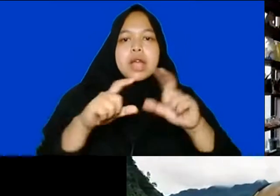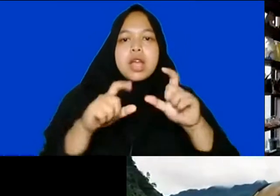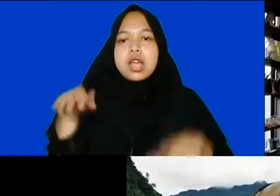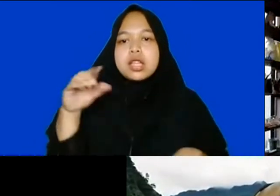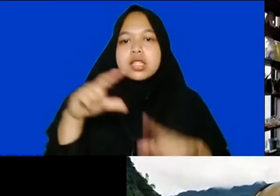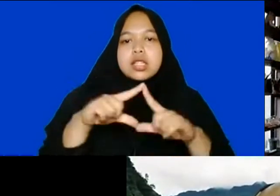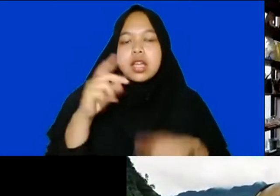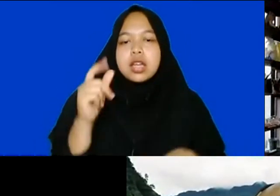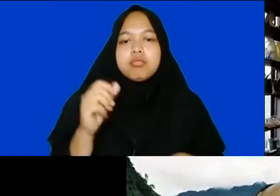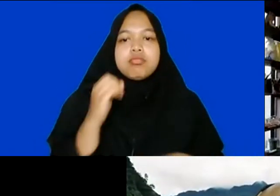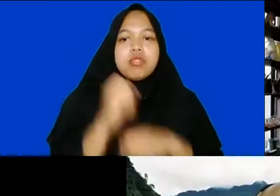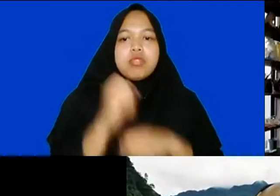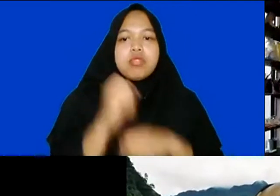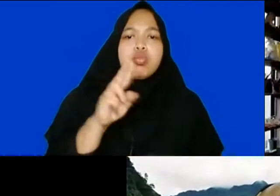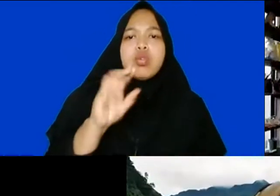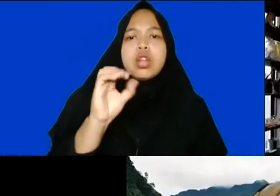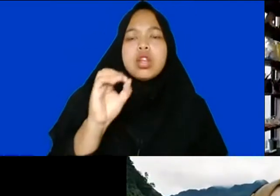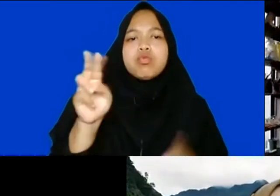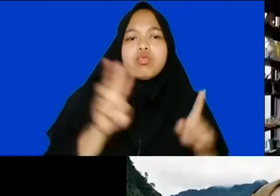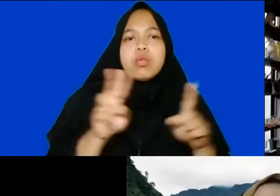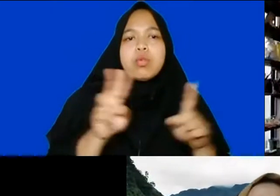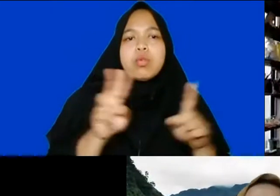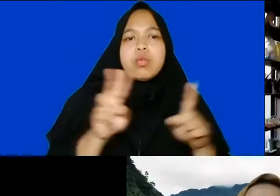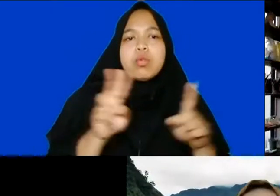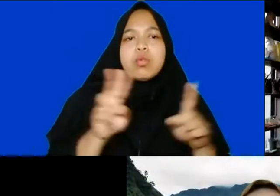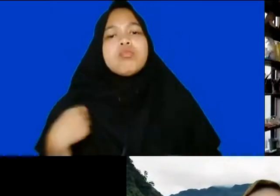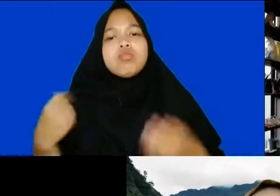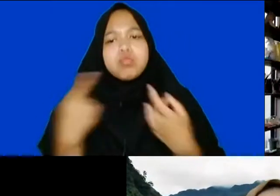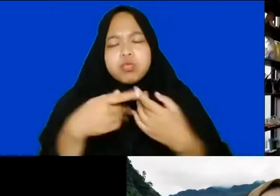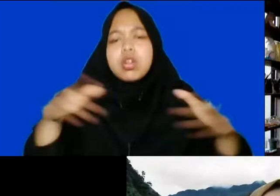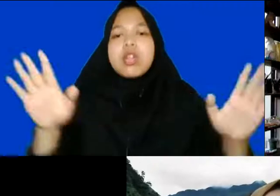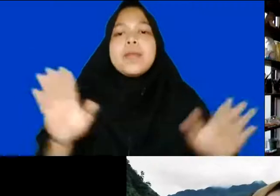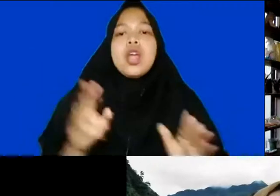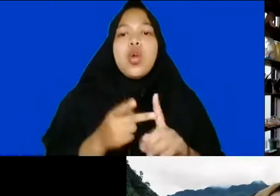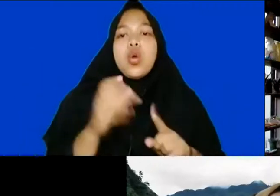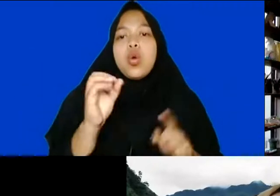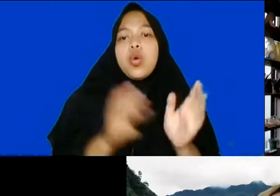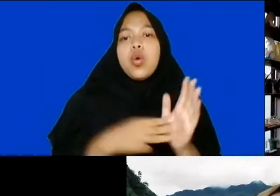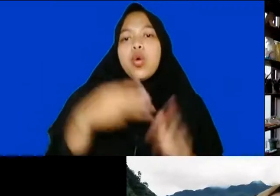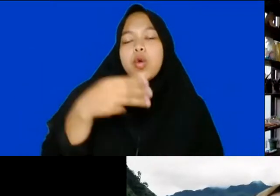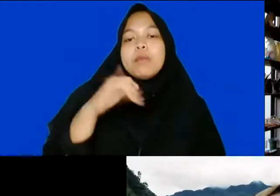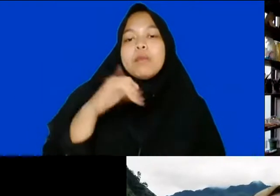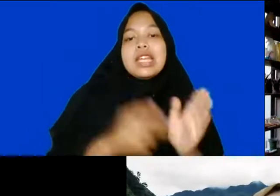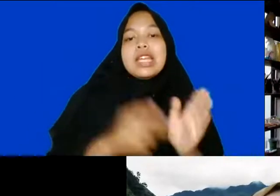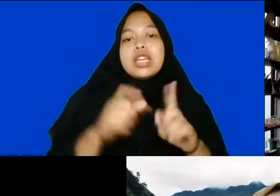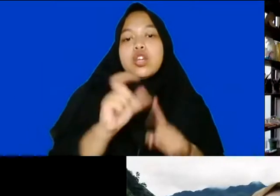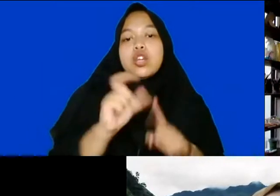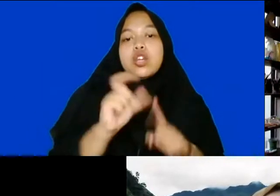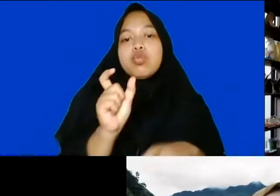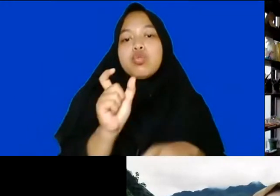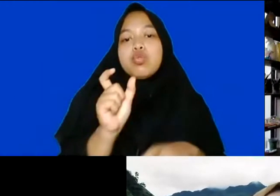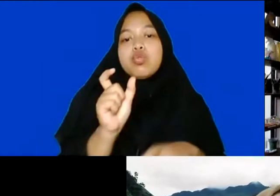tahun 2012 saya mulai melebarkan sayap ke home industry, saya mulai mencoba